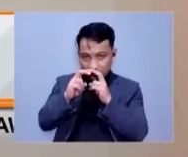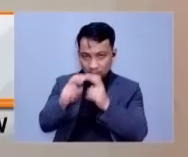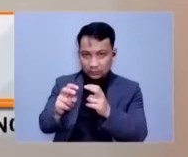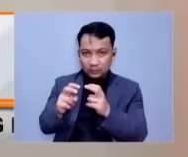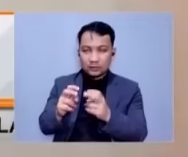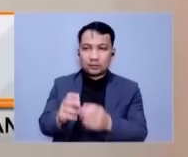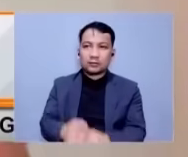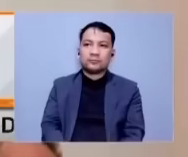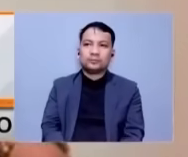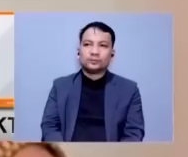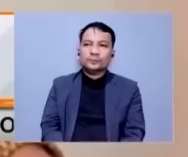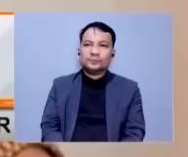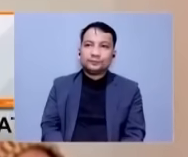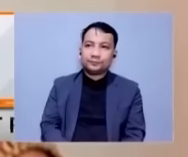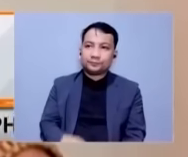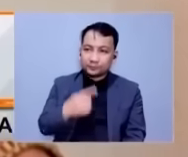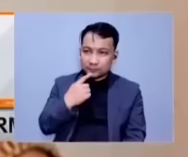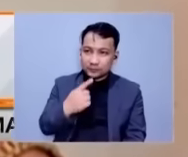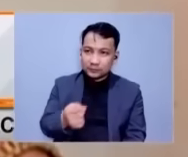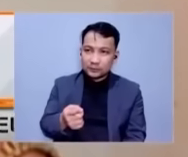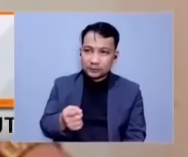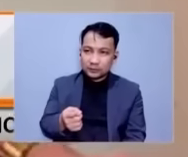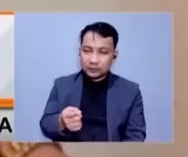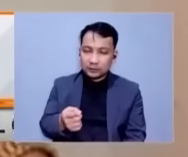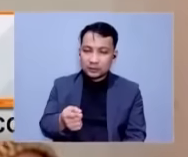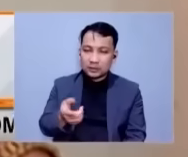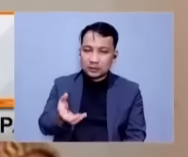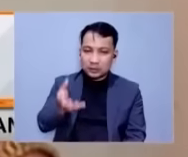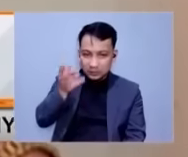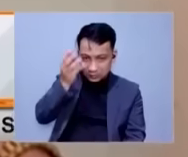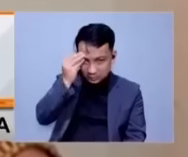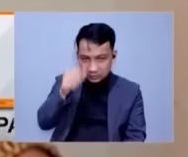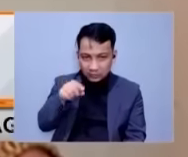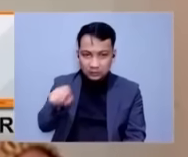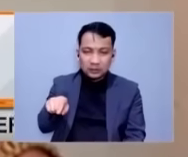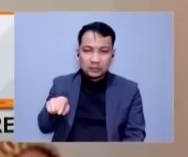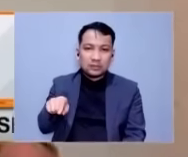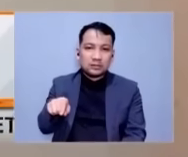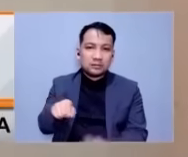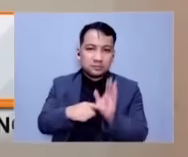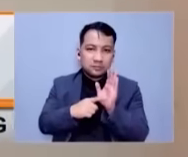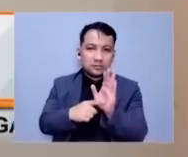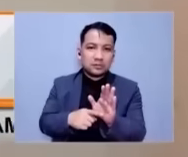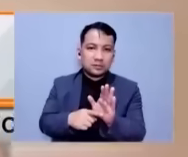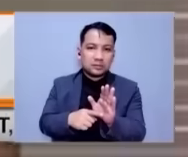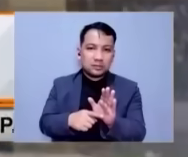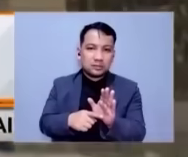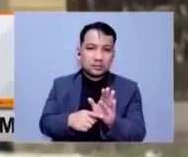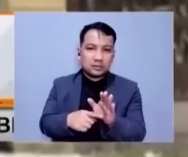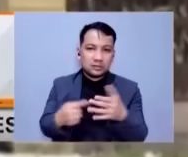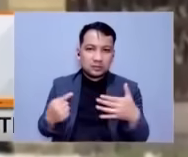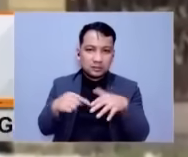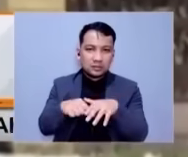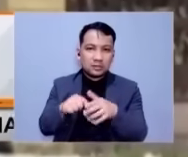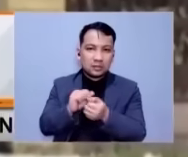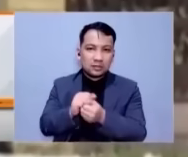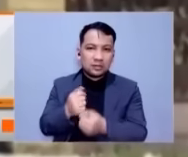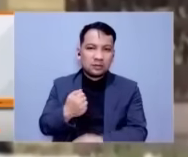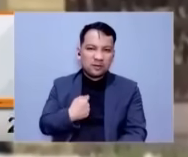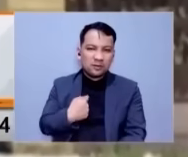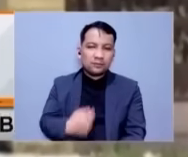So yan ang isa sa mga leksyon na nakuha sa municipality, including me. Kabilang